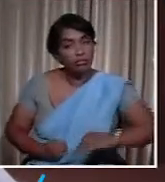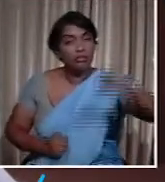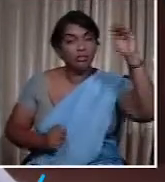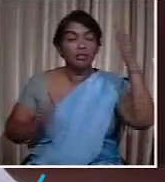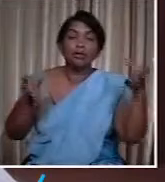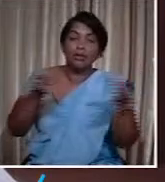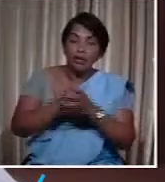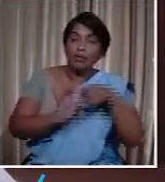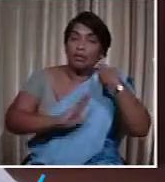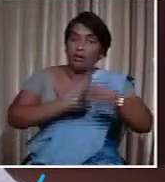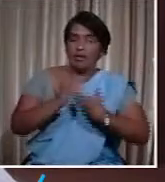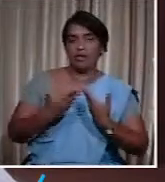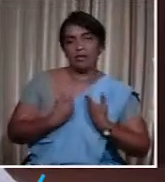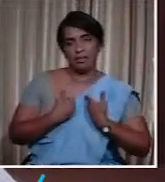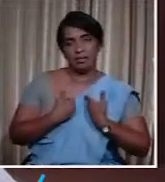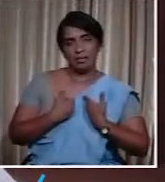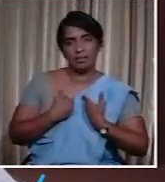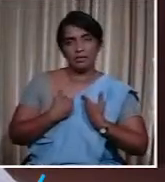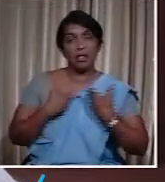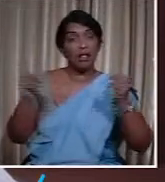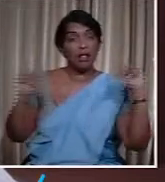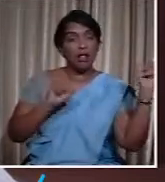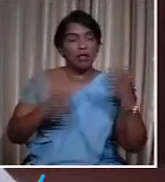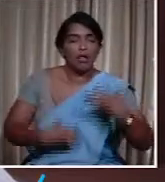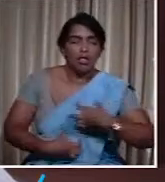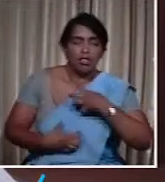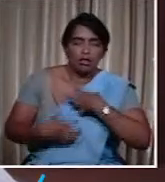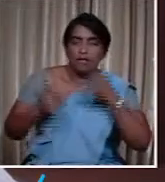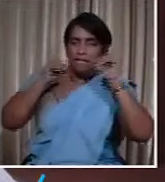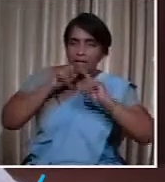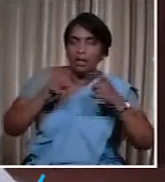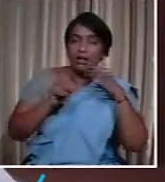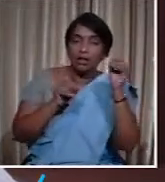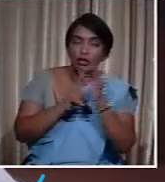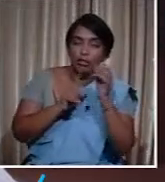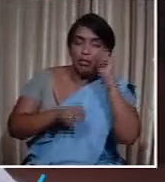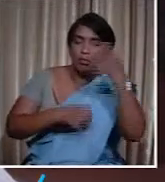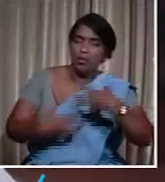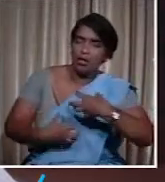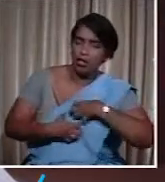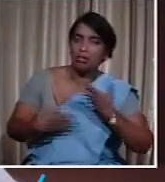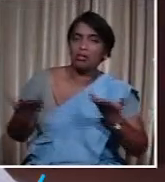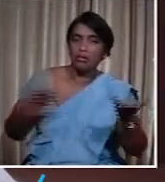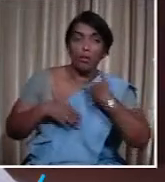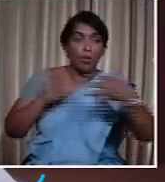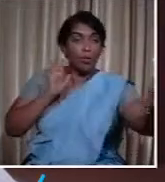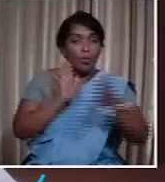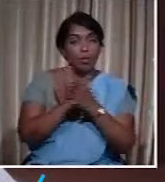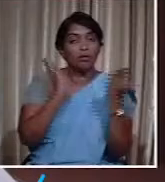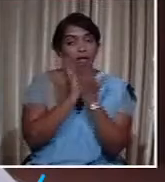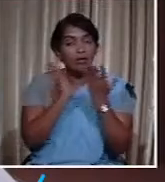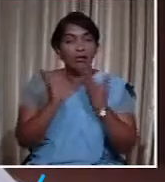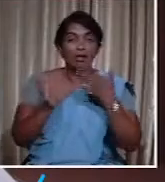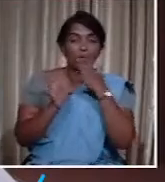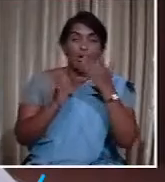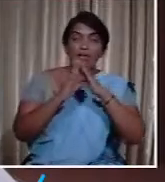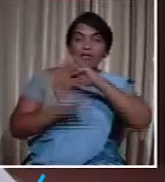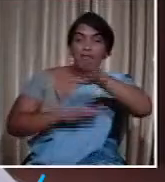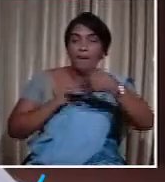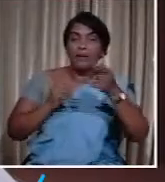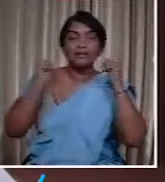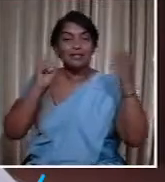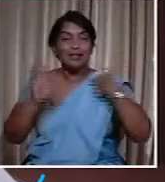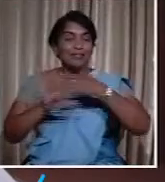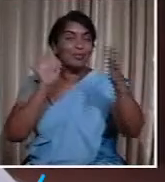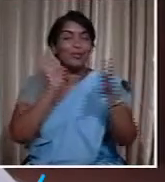පස්වන රට මේක මේ අපේ රටේ ඥාතින් දුක් විඳින්නේ අපේ රටේ අසලසන් දුක් විඳින්නේ අපිත් එක්ක එකට ඉගෙනගත්තු අපිත් එක්ක එකට ගමේ දුවපු පැනපු මිනිස්සු